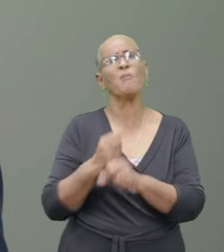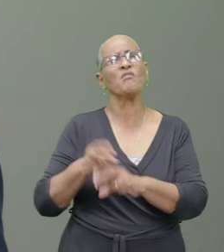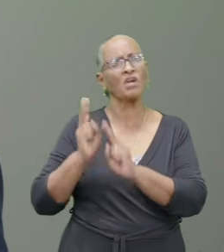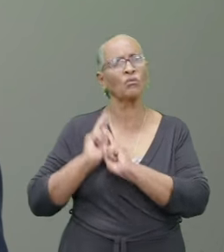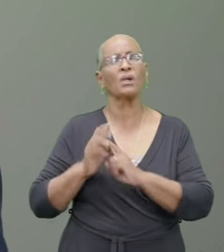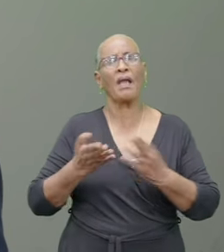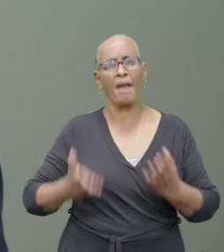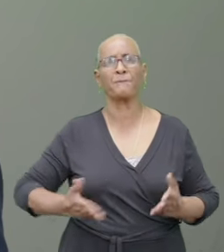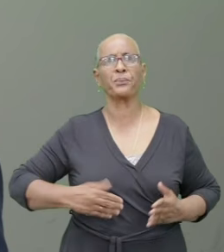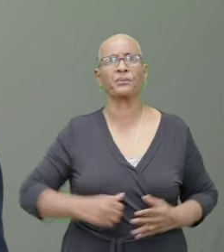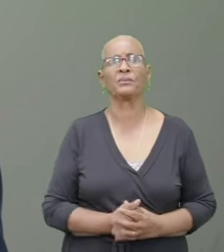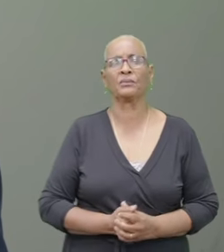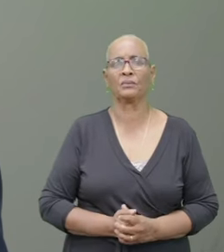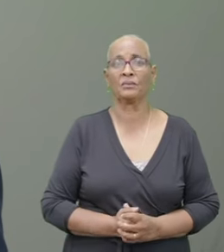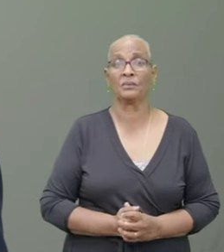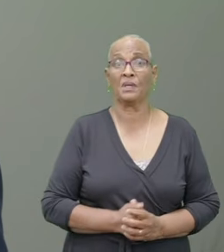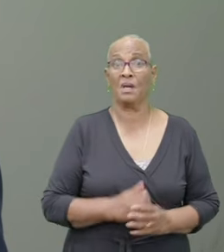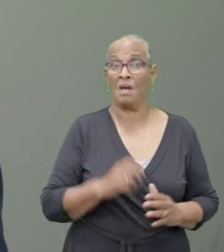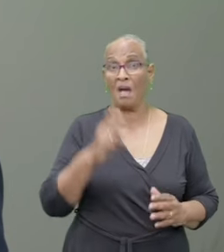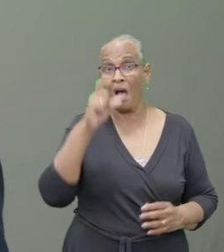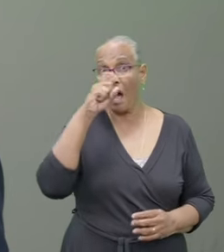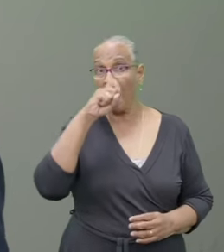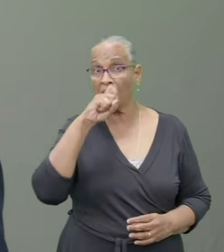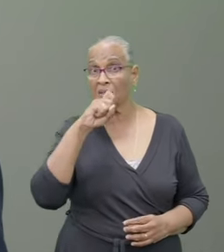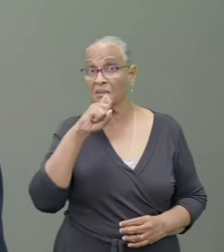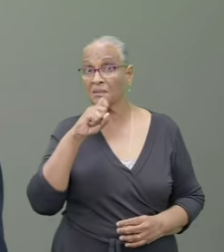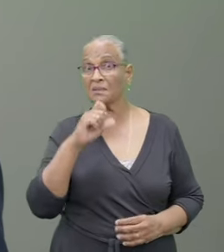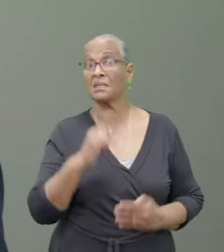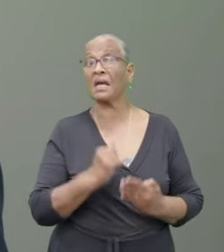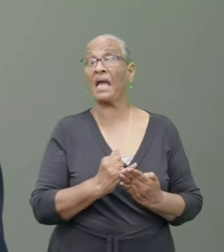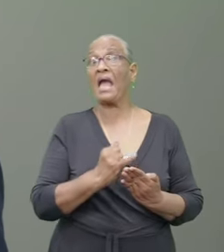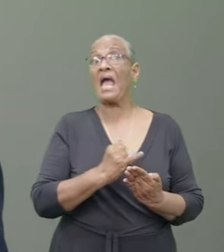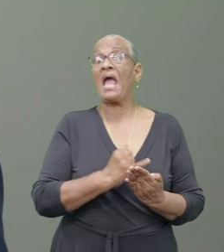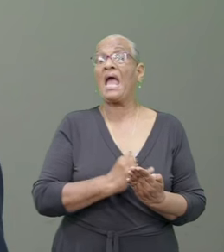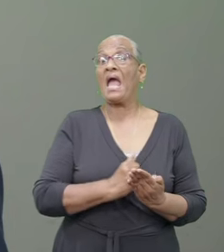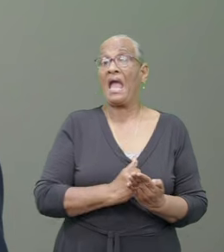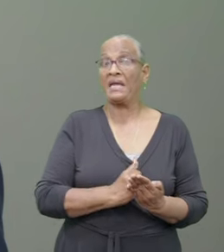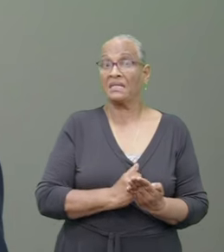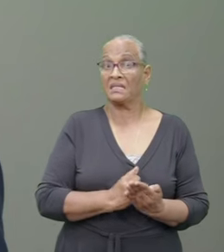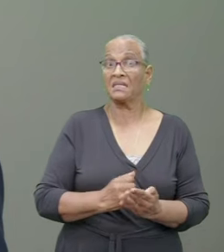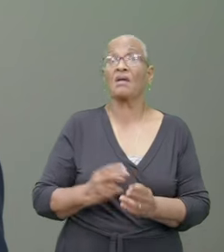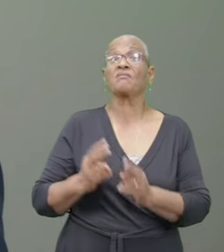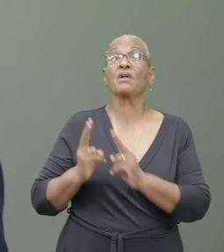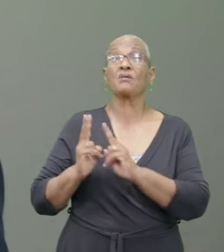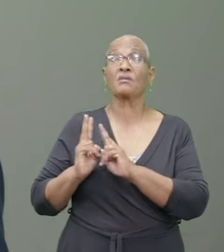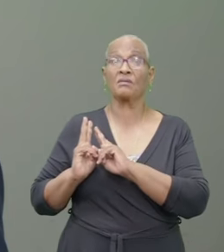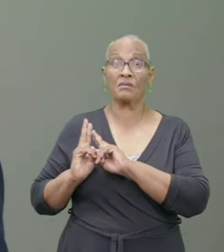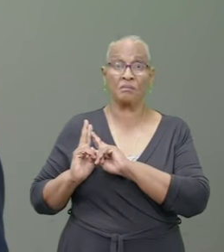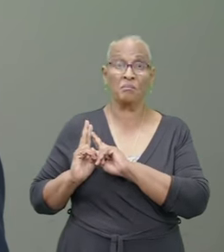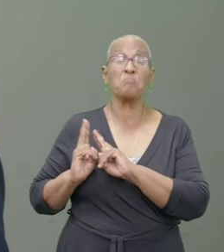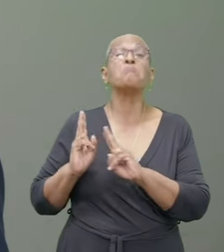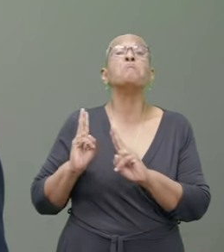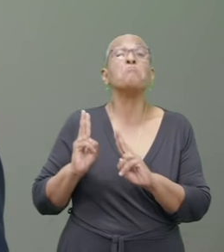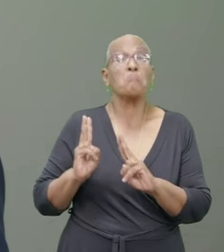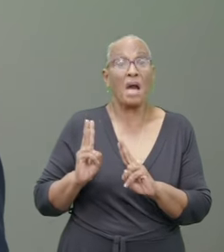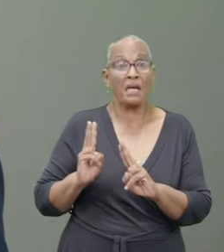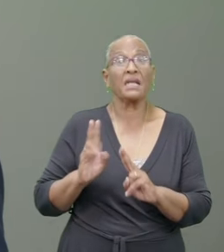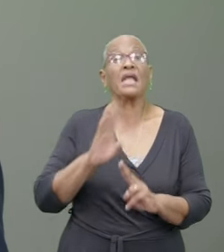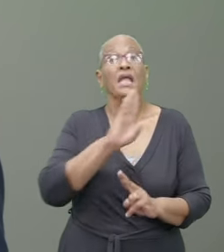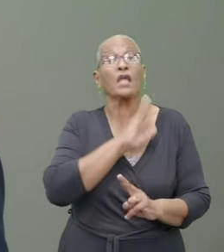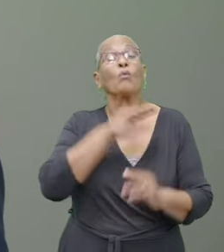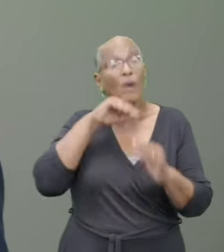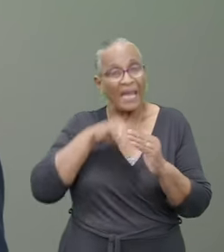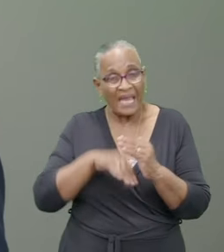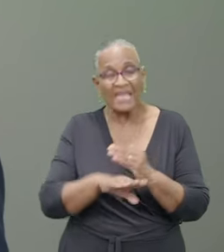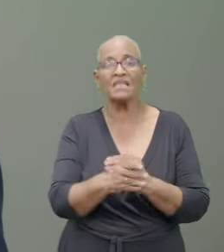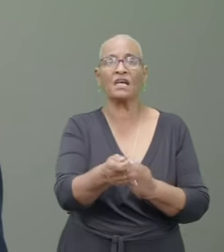taak. Dus wanneer uiteindelijk de eindverantwoordelijkheid ligt uiteindelijk bij de minister, maar die is ook onderdeel van de regering. Dus zo